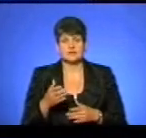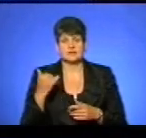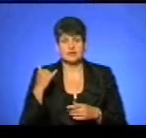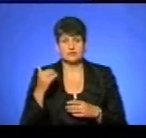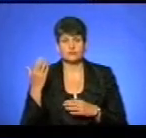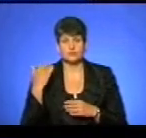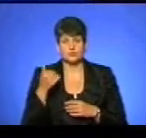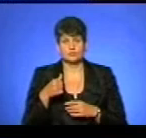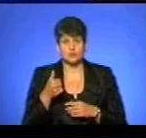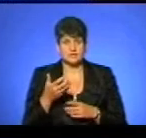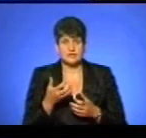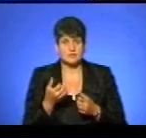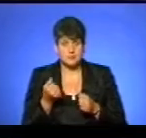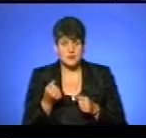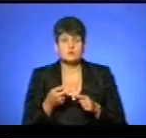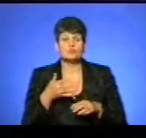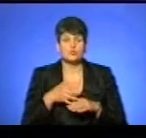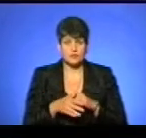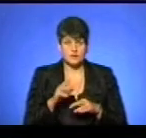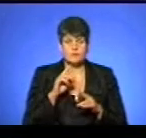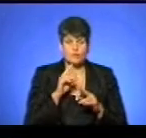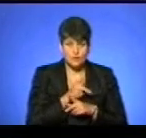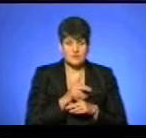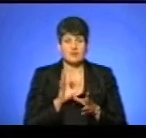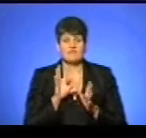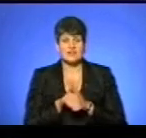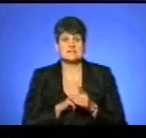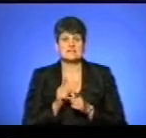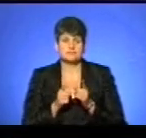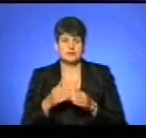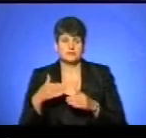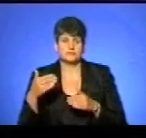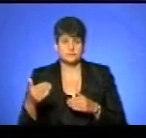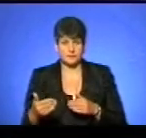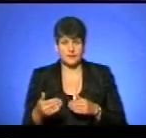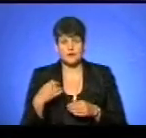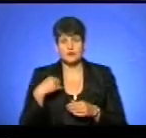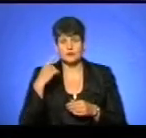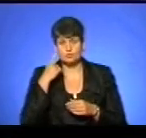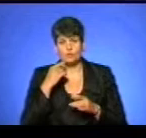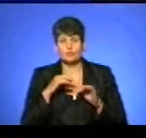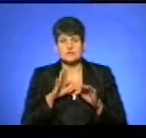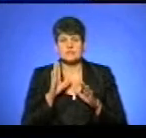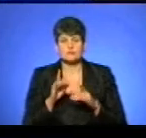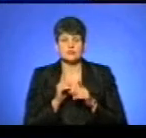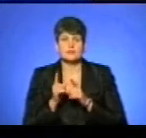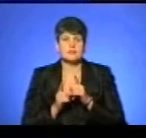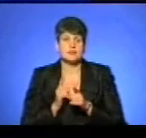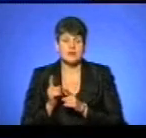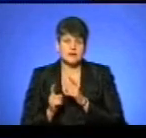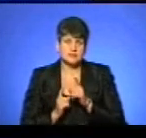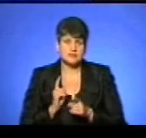бралося, зрозуміли, що це помилка, внесли зміни і пішло. Я думаю, що процес буде мінятися і будуть вноситися в порядки